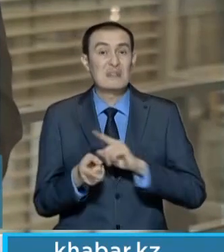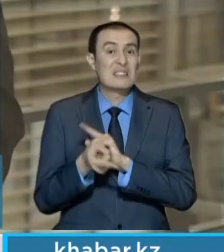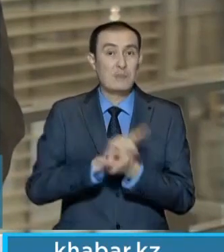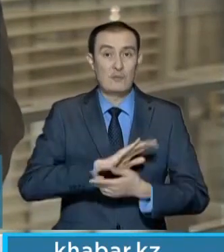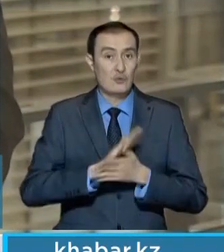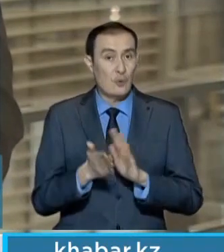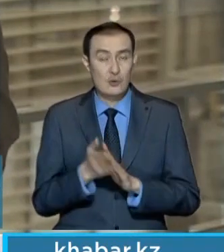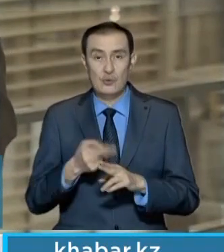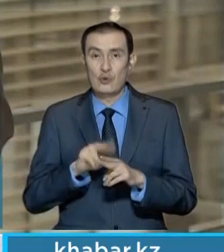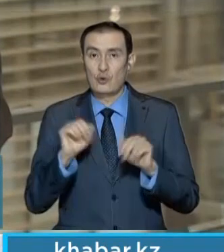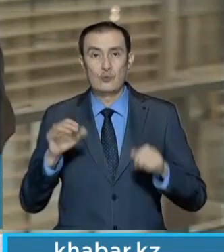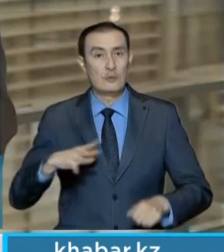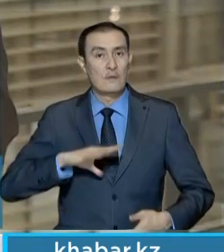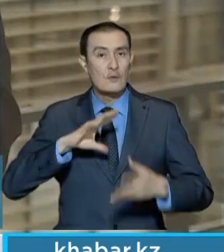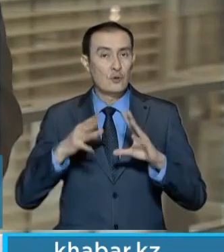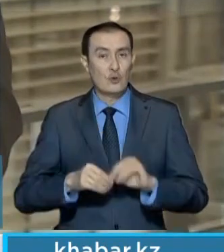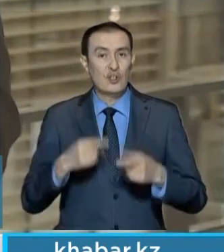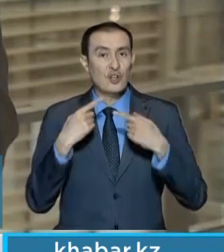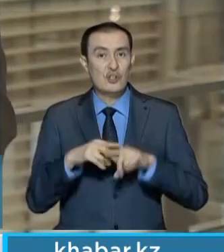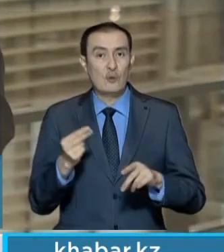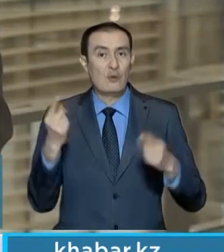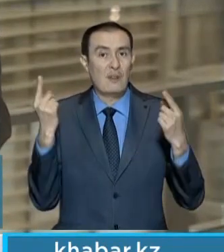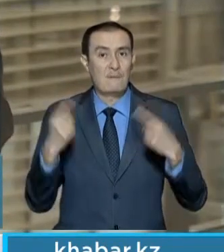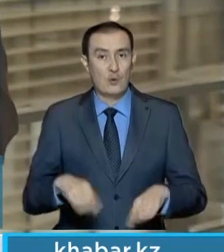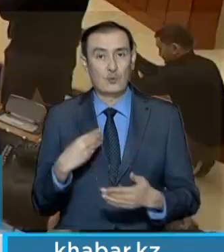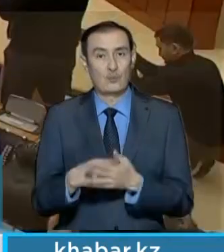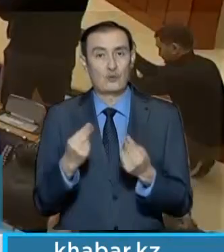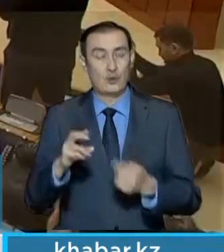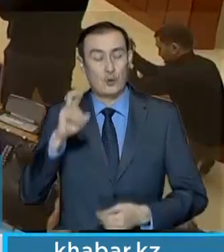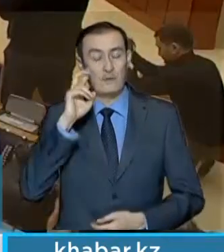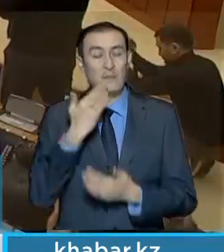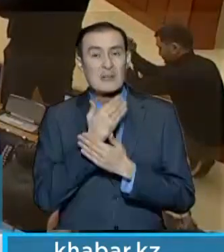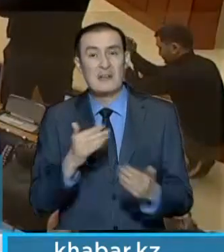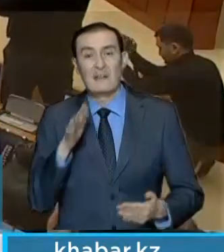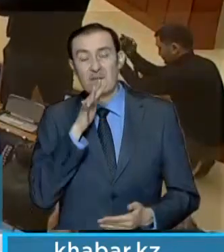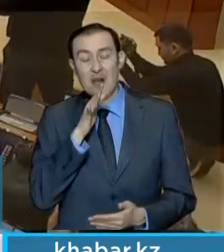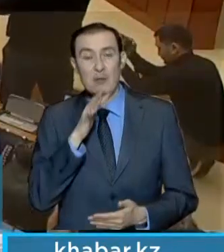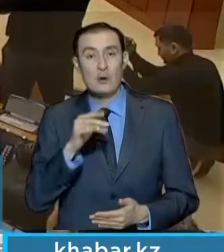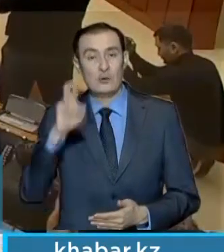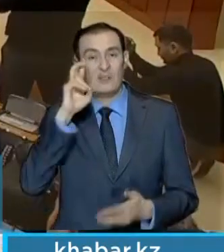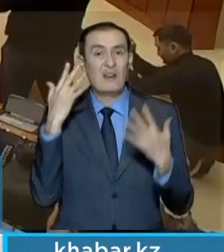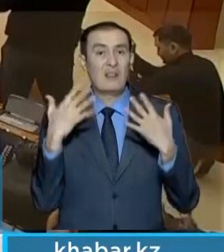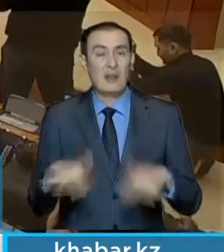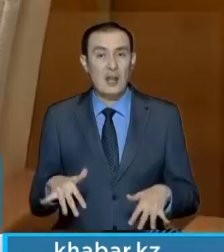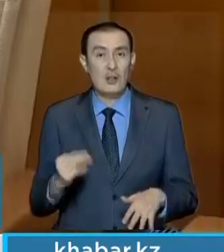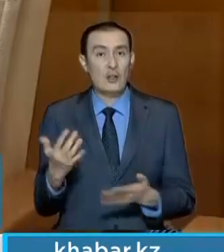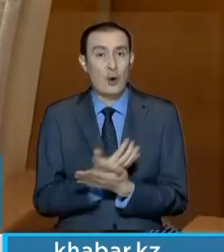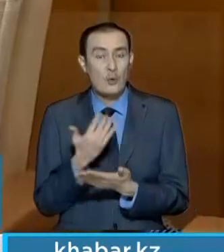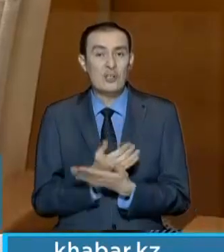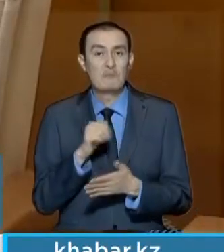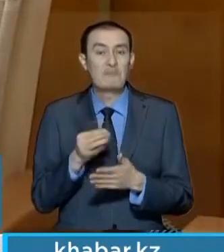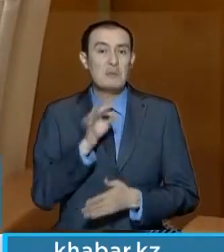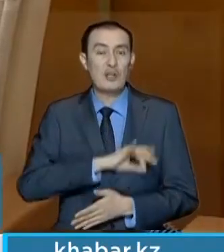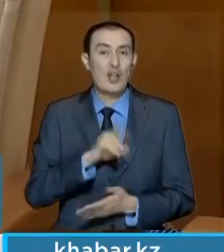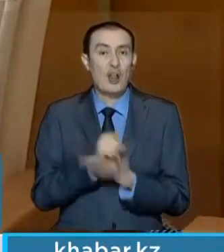ситуации, то это вполне может привести к техническому дефолту бюджета нашей страны. Последние годы, по его данным, страна теряет существенную часть доходов из-за